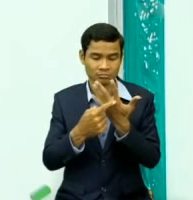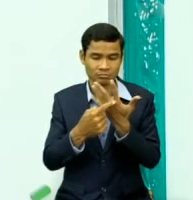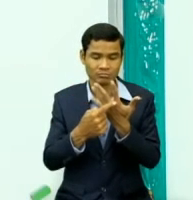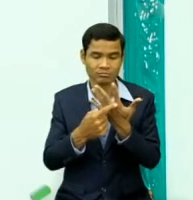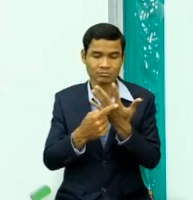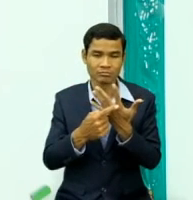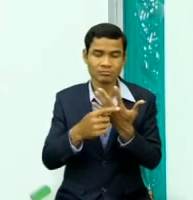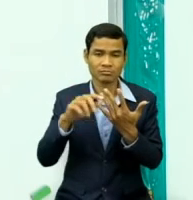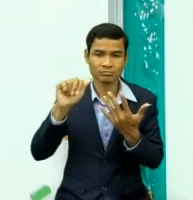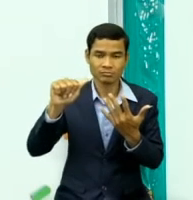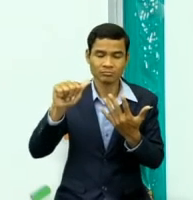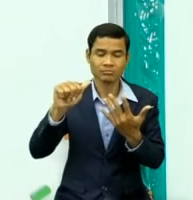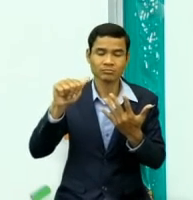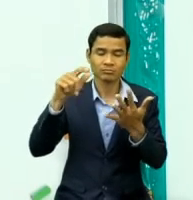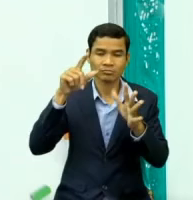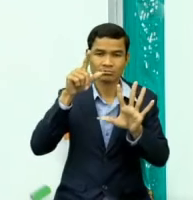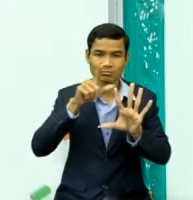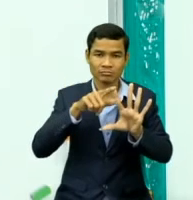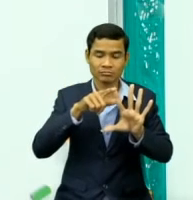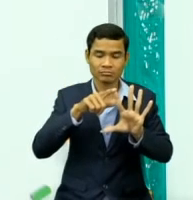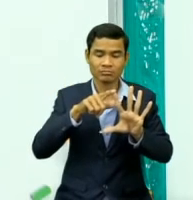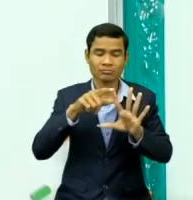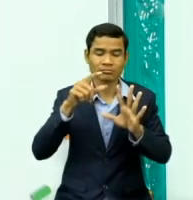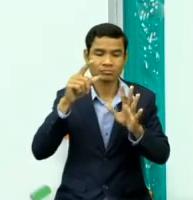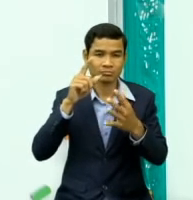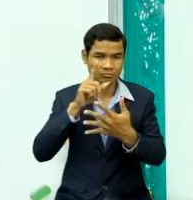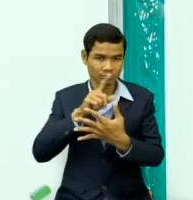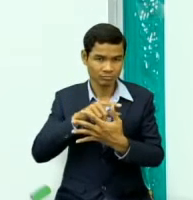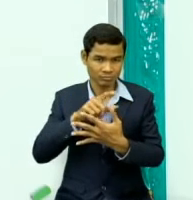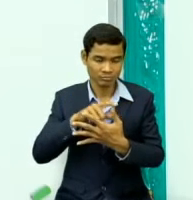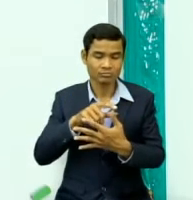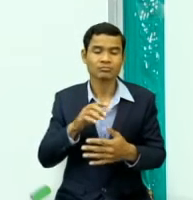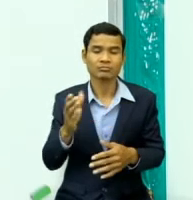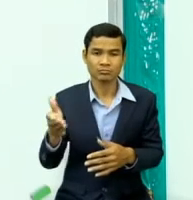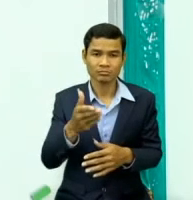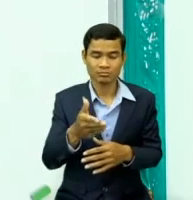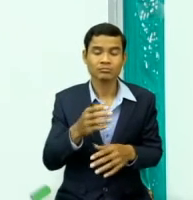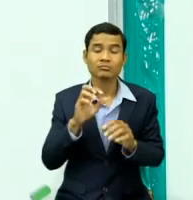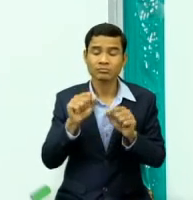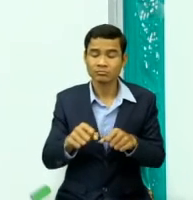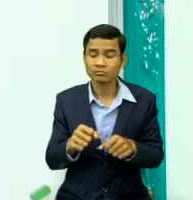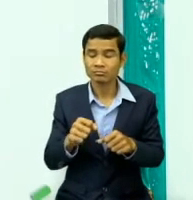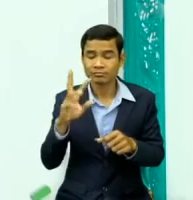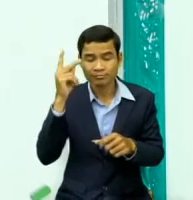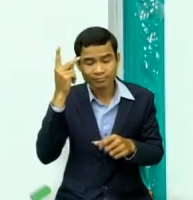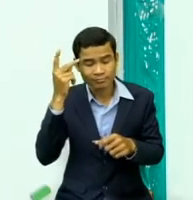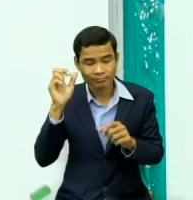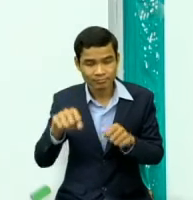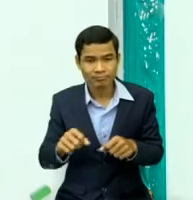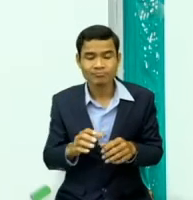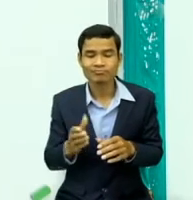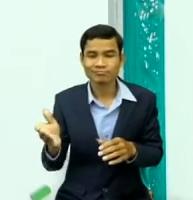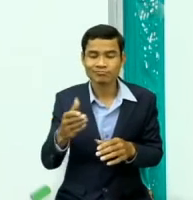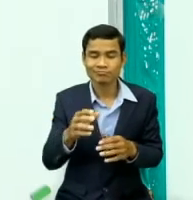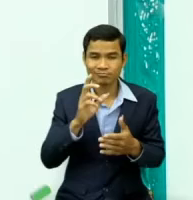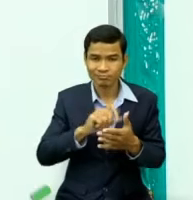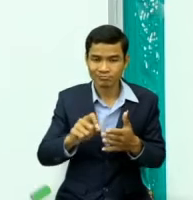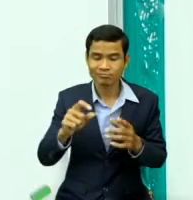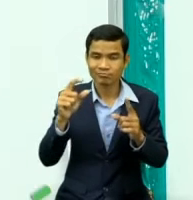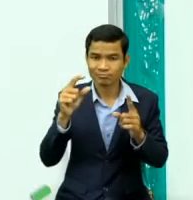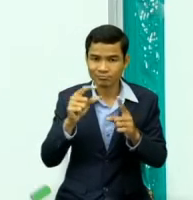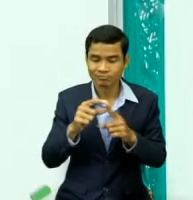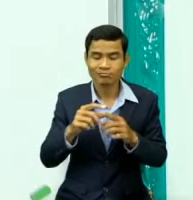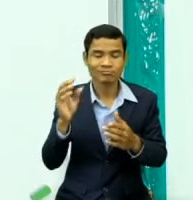ế nhớ xâm lạp bí sạ ở chà con tặng ác nếp bằng kết hói con cho xế bị